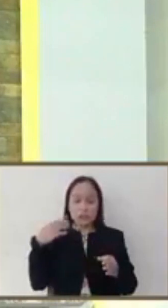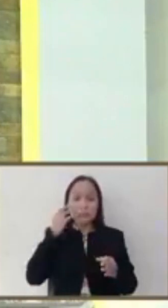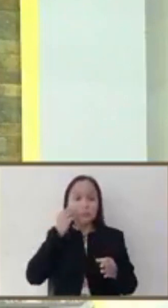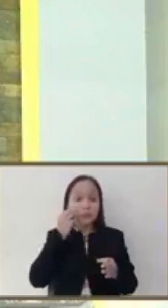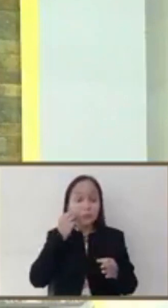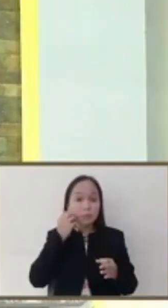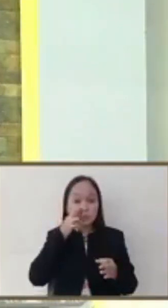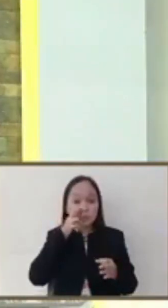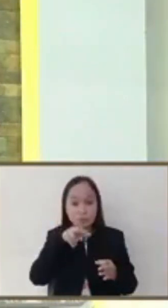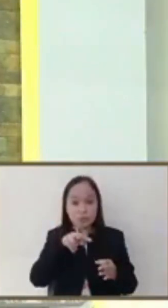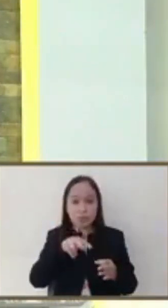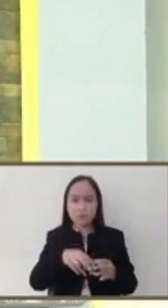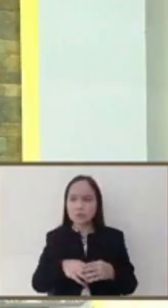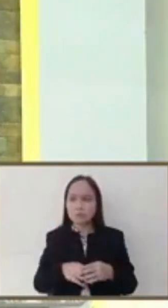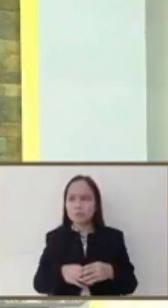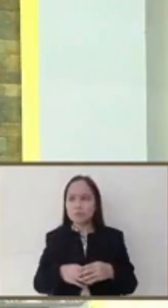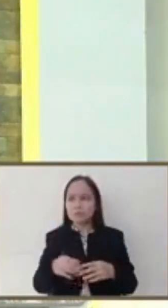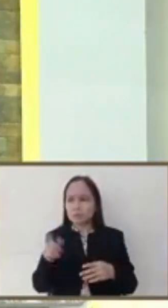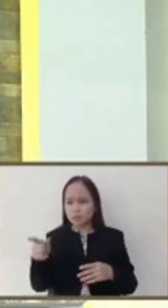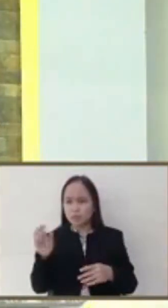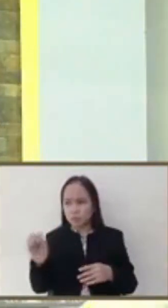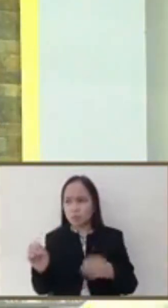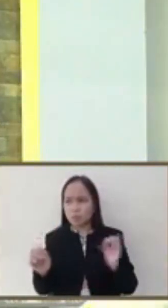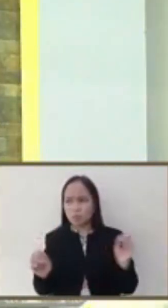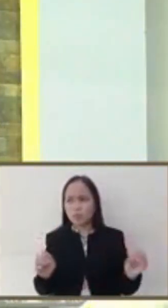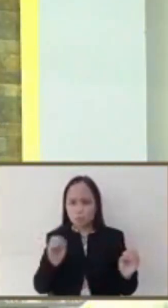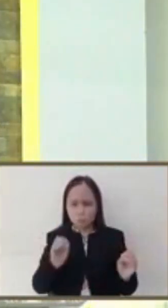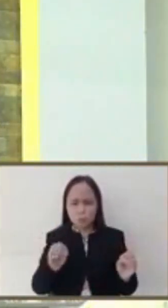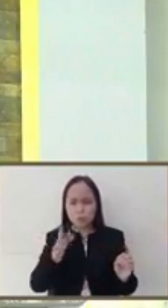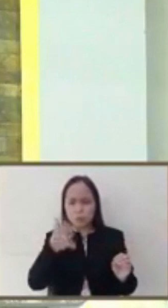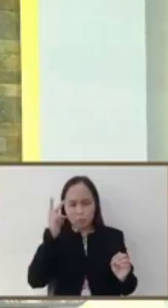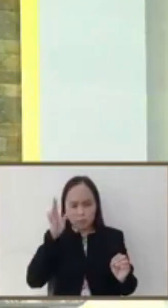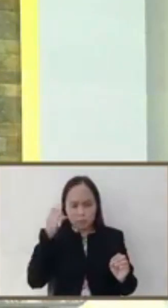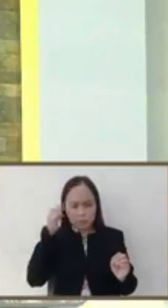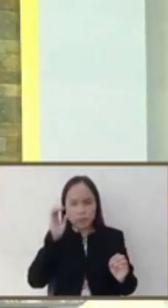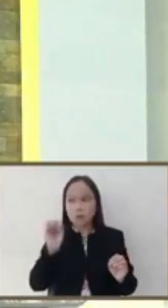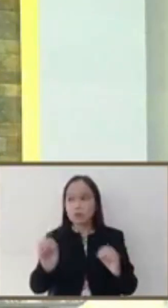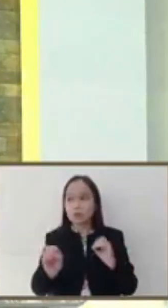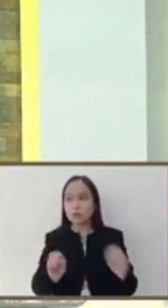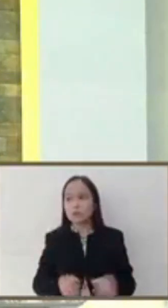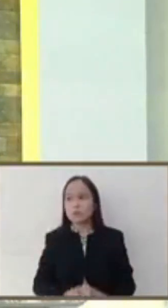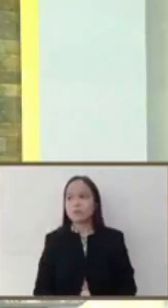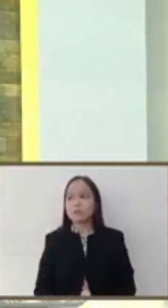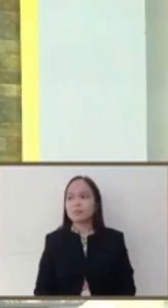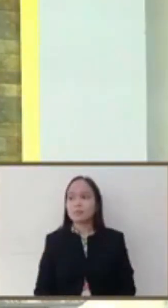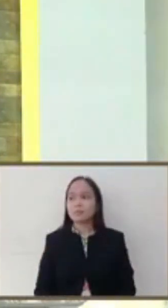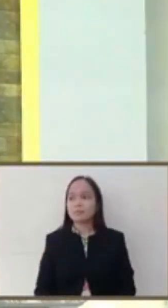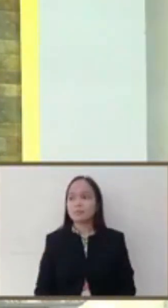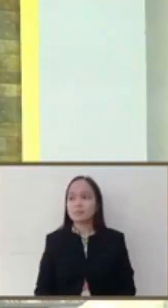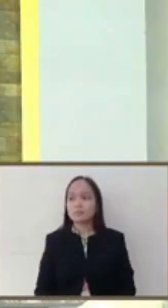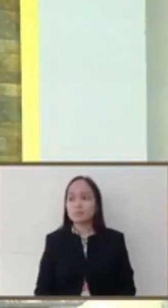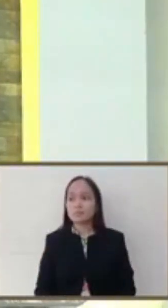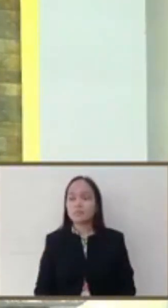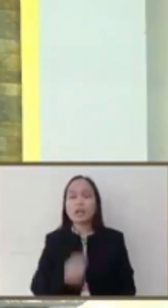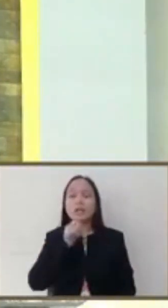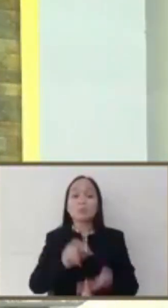kung, you know, sasabihin nila, pag-aari mo to, sir. Pag-aari mo to, sir. You know, ibig sabihin, mga kapatid, ibig sabihin, hindi literal yung